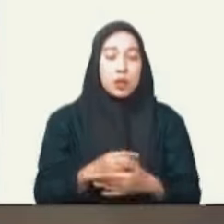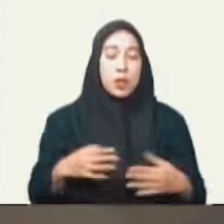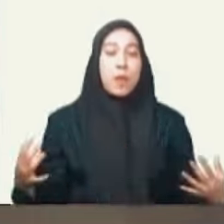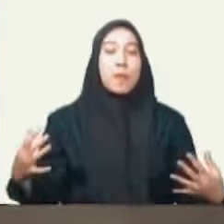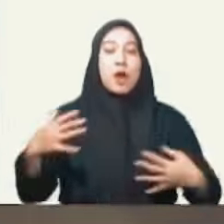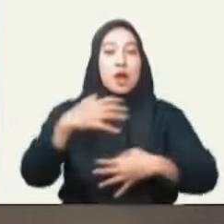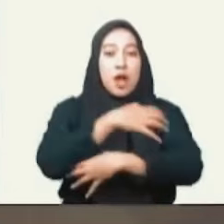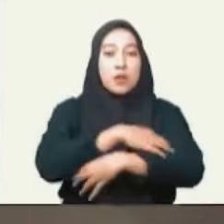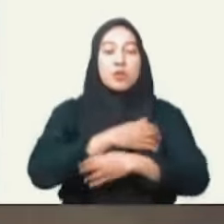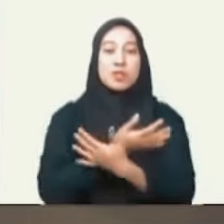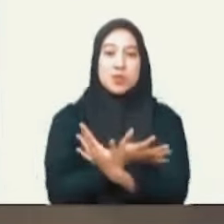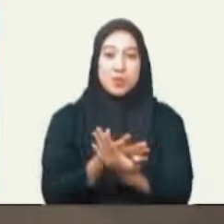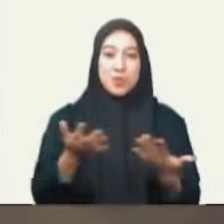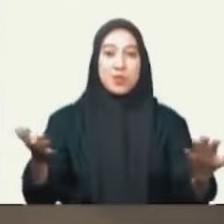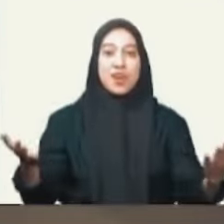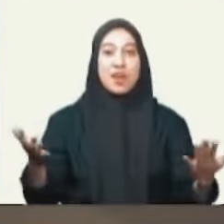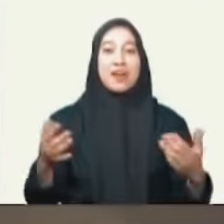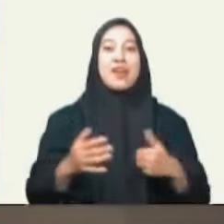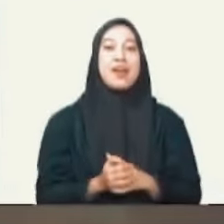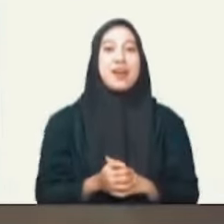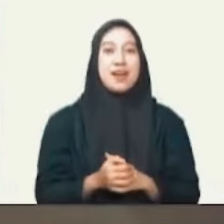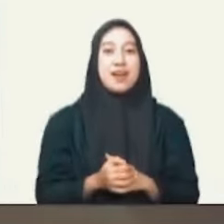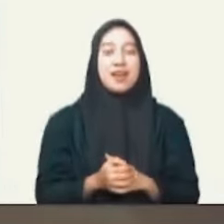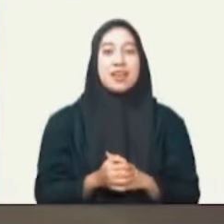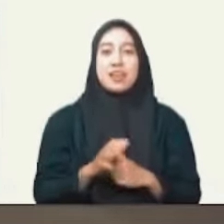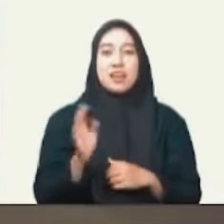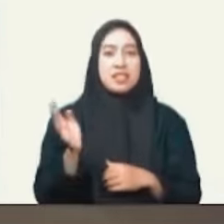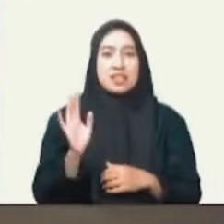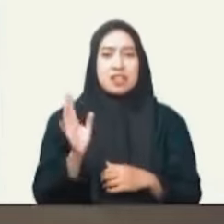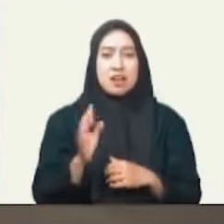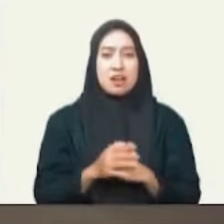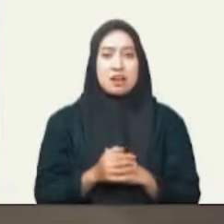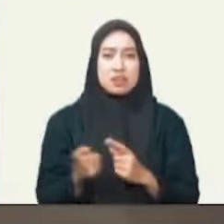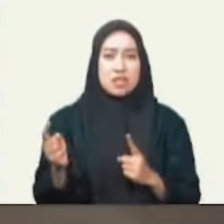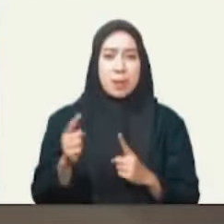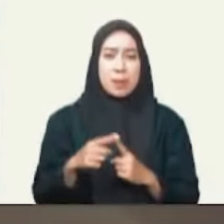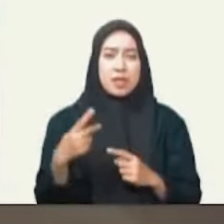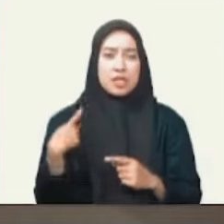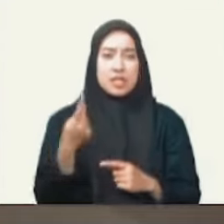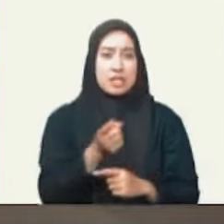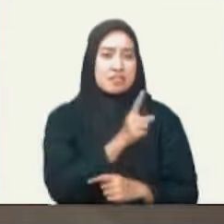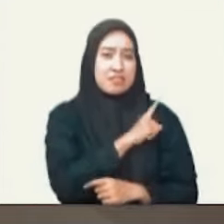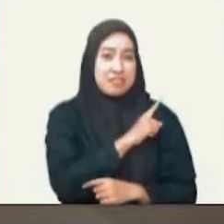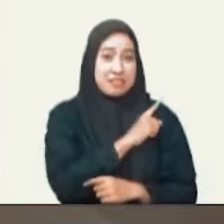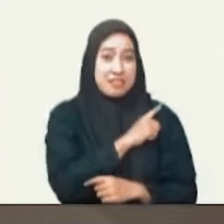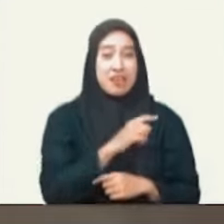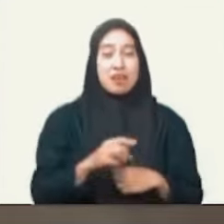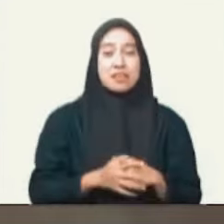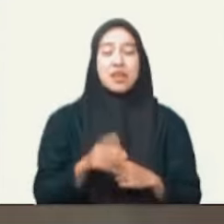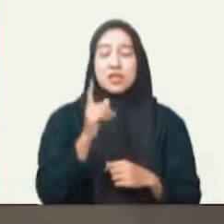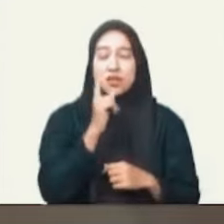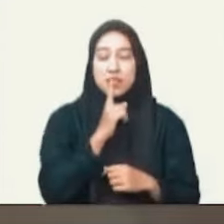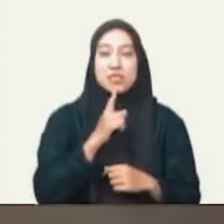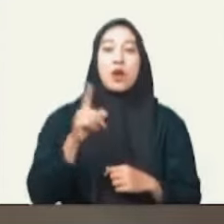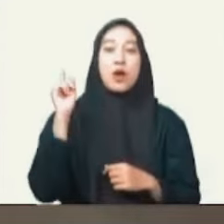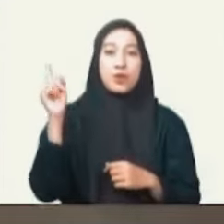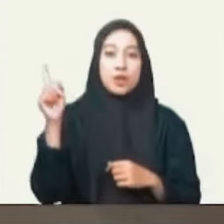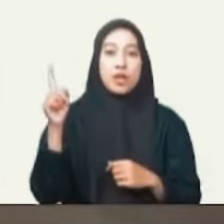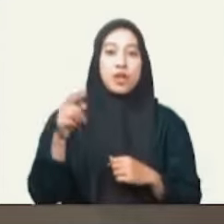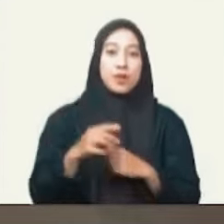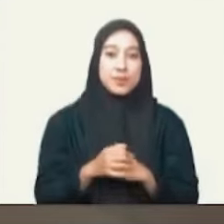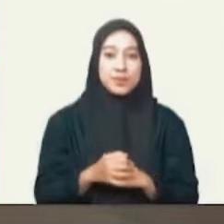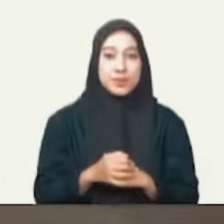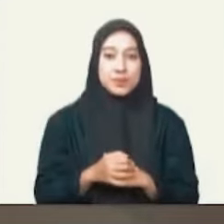kita. Nah inilah, jadi jangan sampai kita sendirian aja. Insya Allah. Jadi